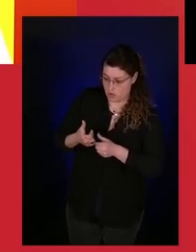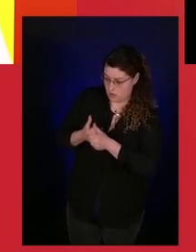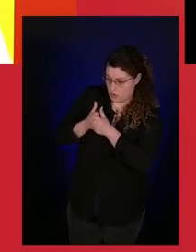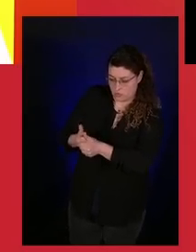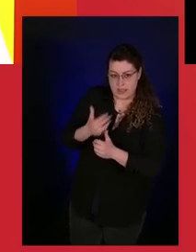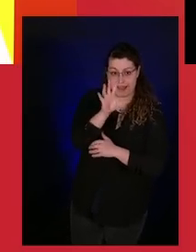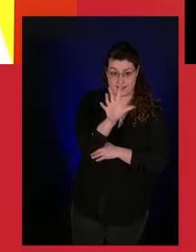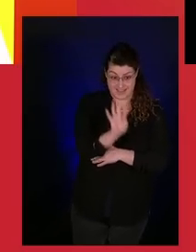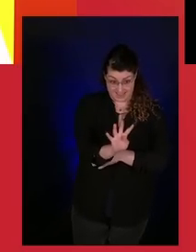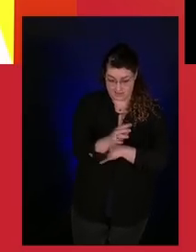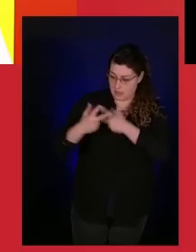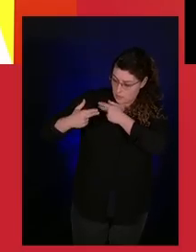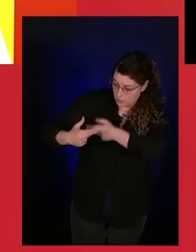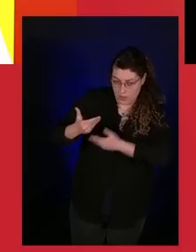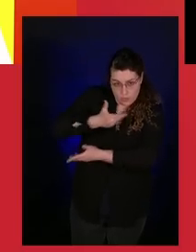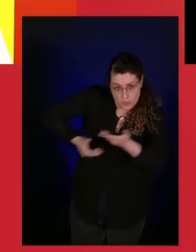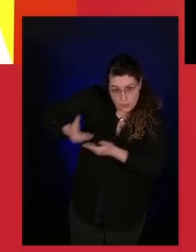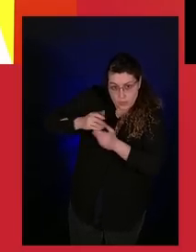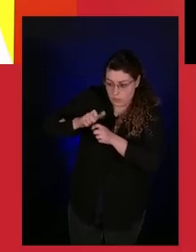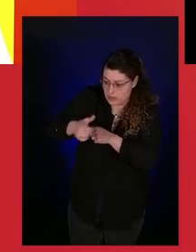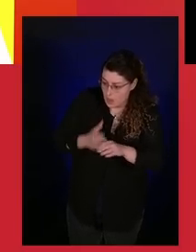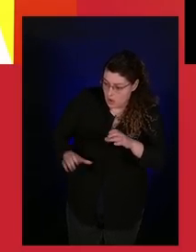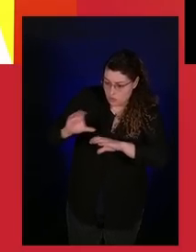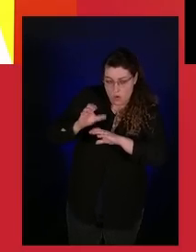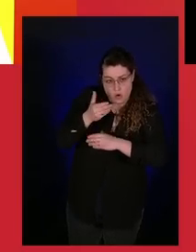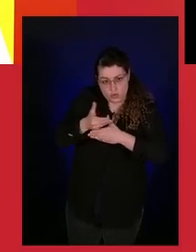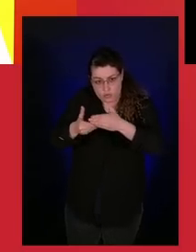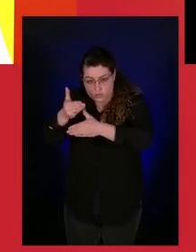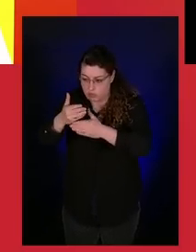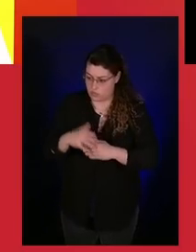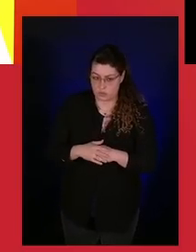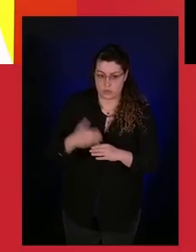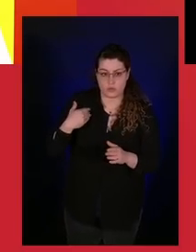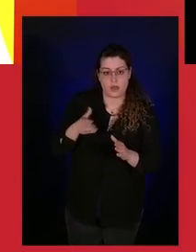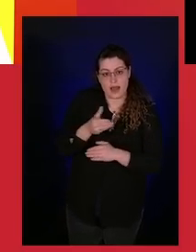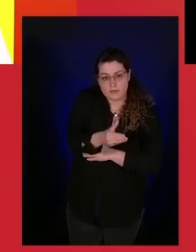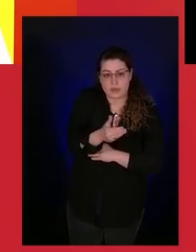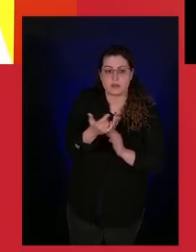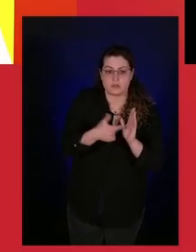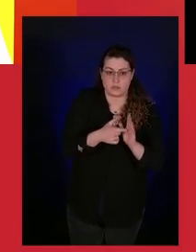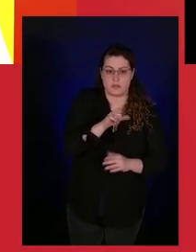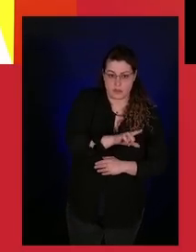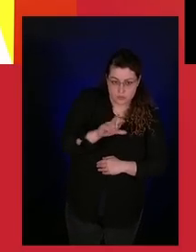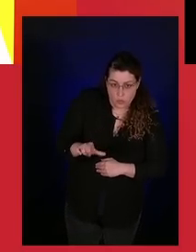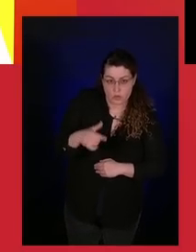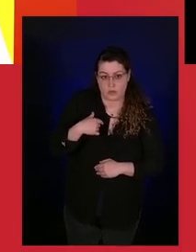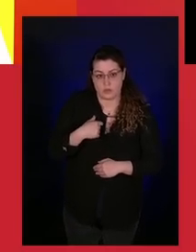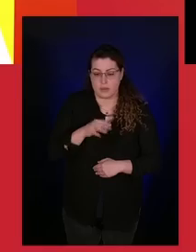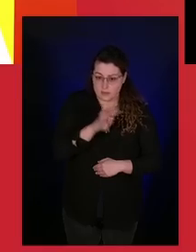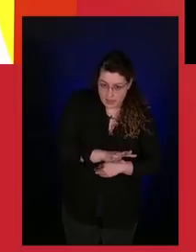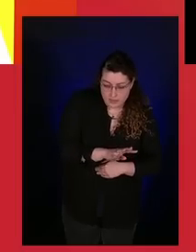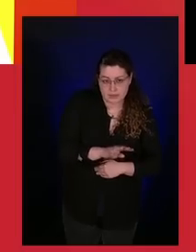4 séances d'échange et de co-construction les 5 avril 2022, 5 septembre, 4 et 20